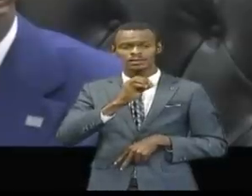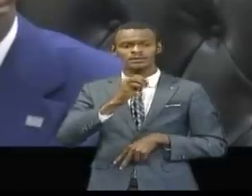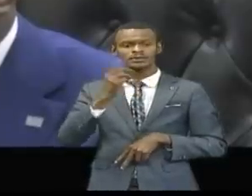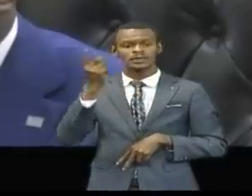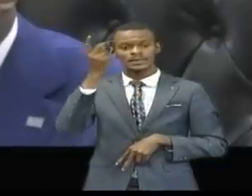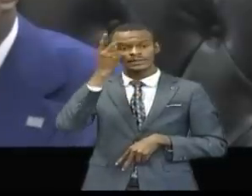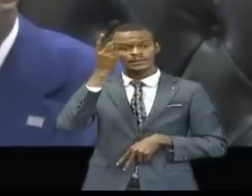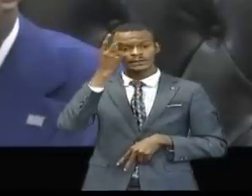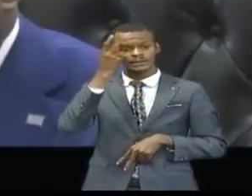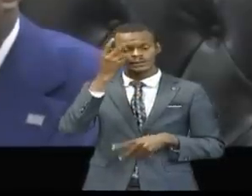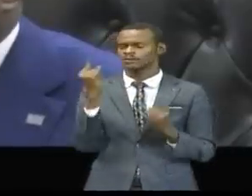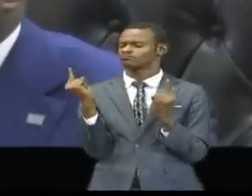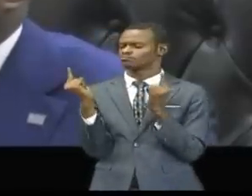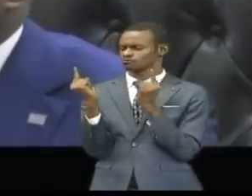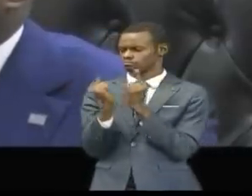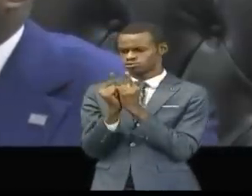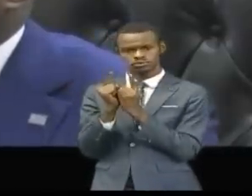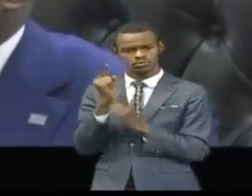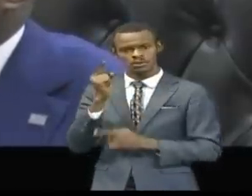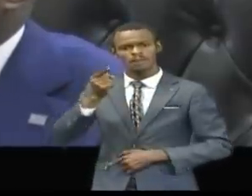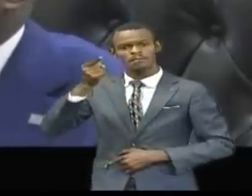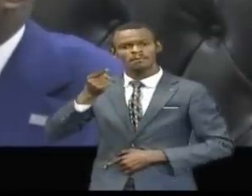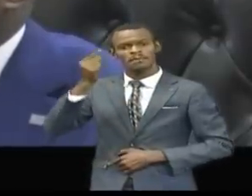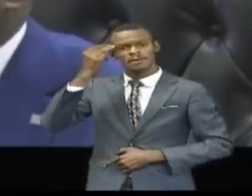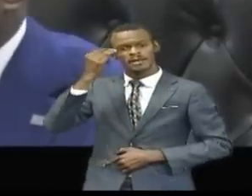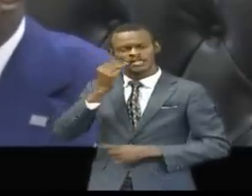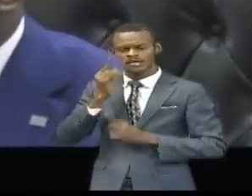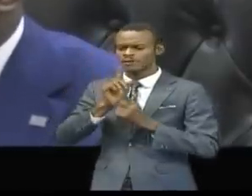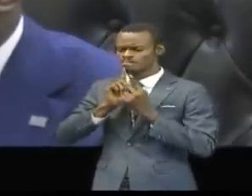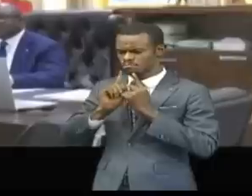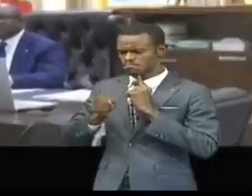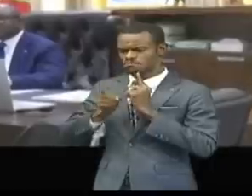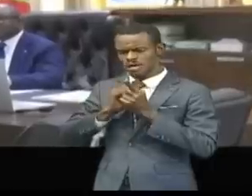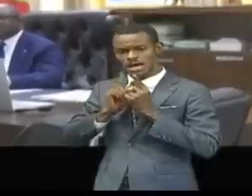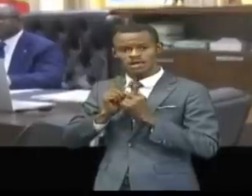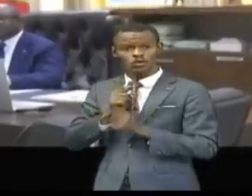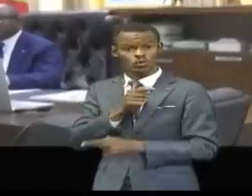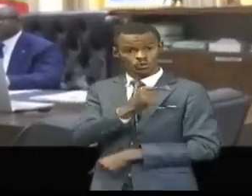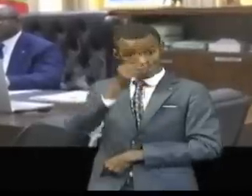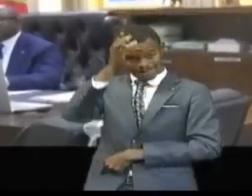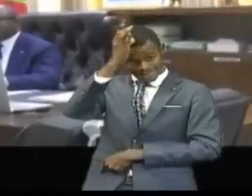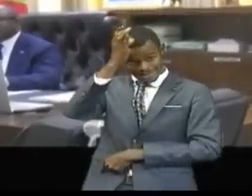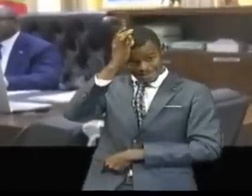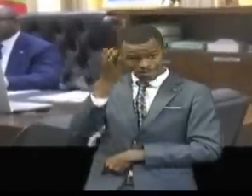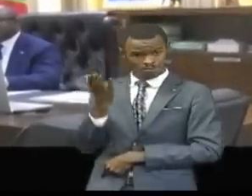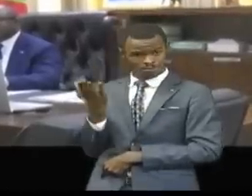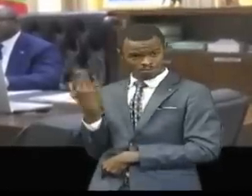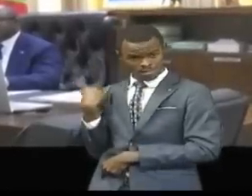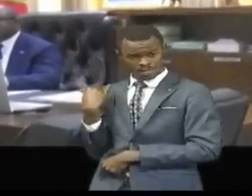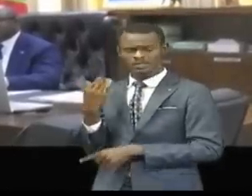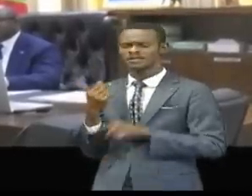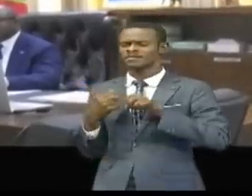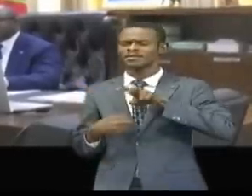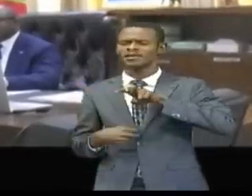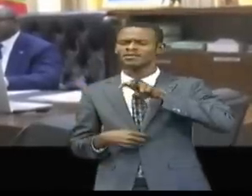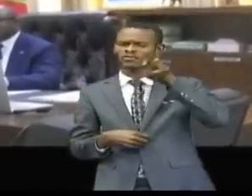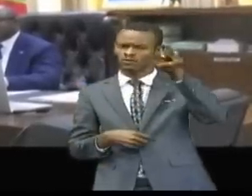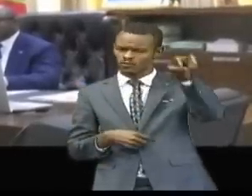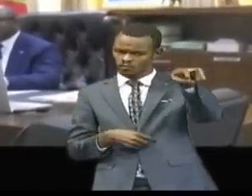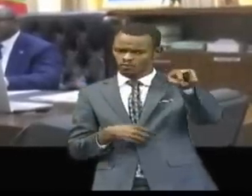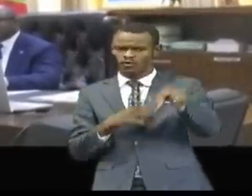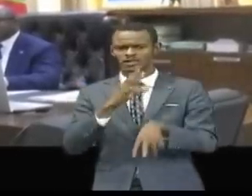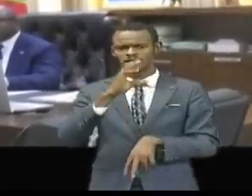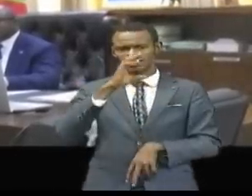de réconfort que ce dernier a effectuée dans cette partie du pays. Le chef du